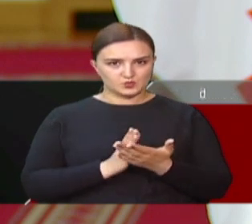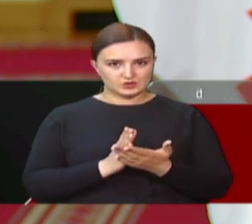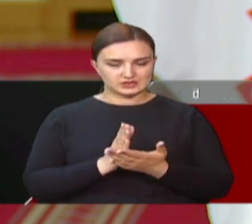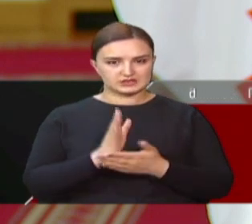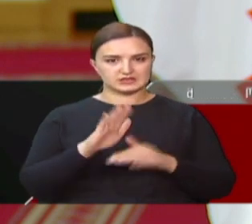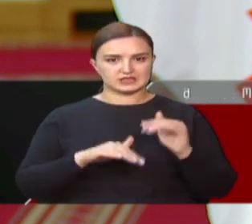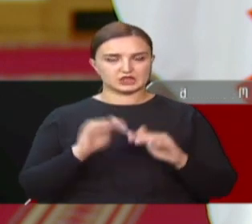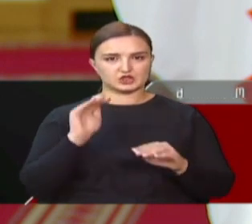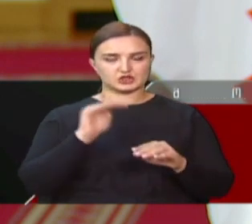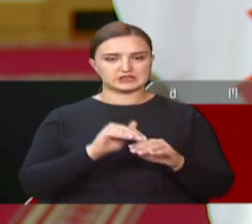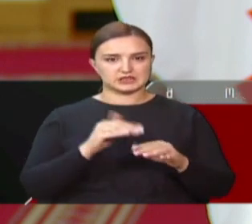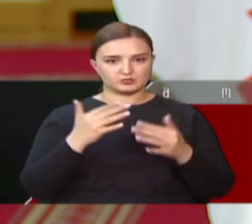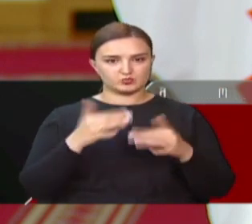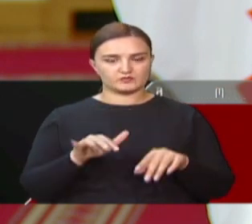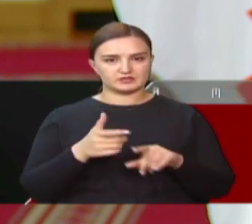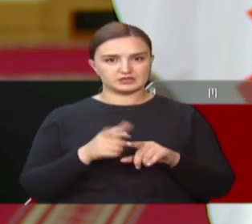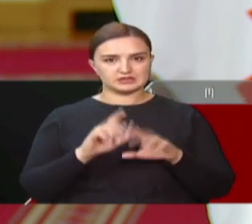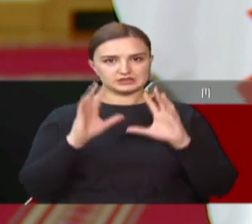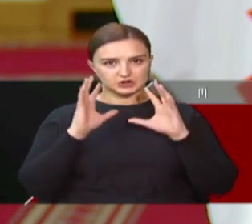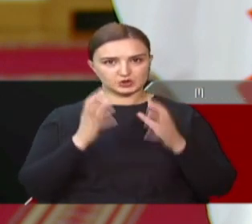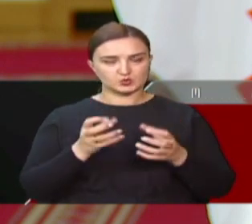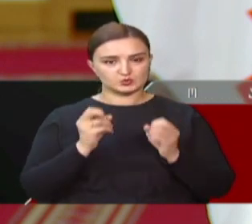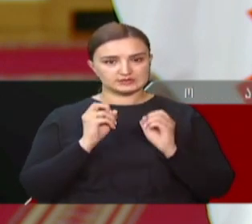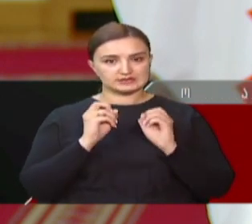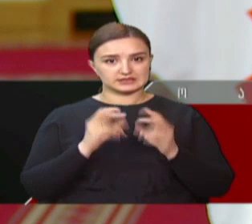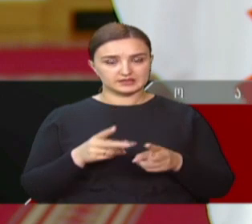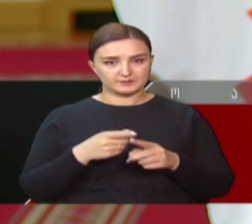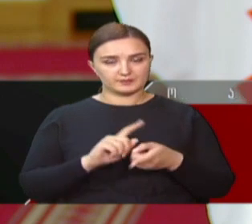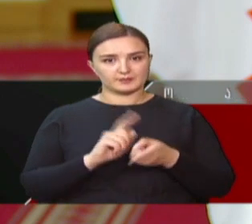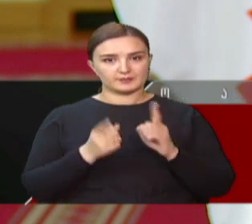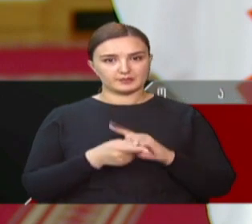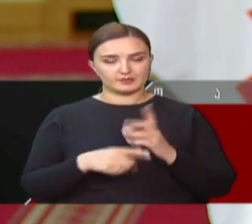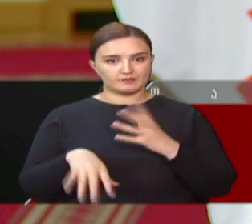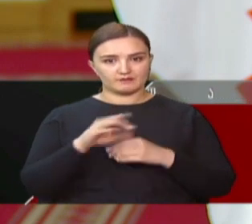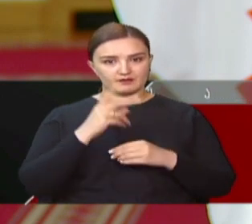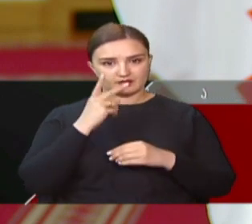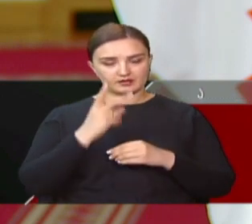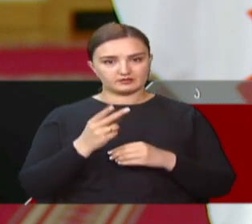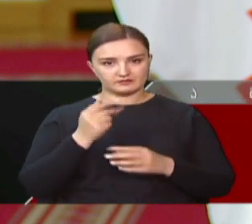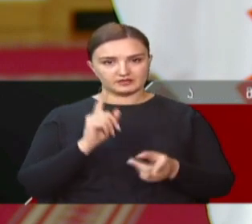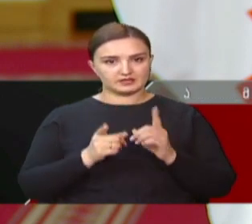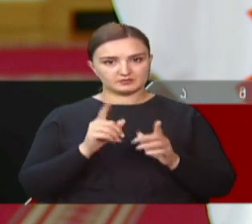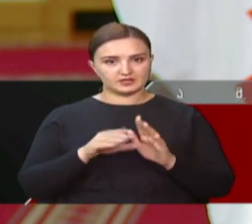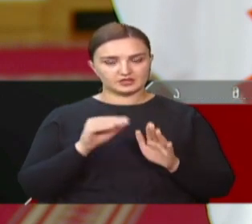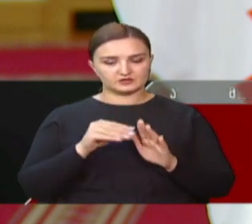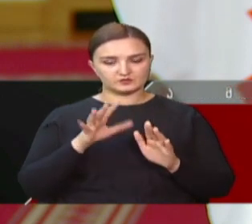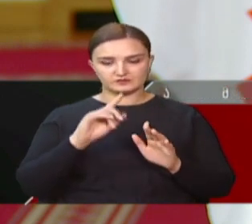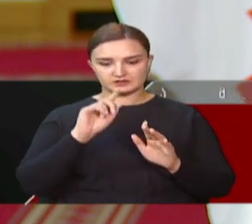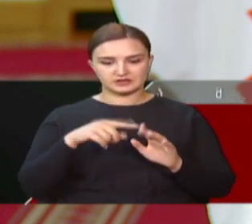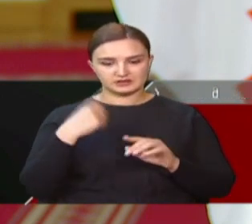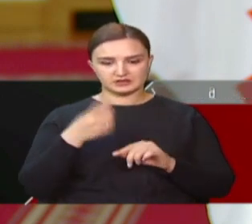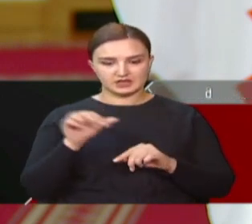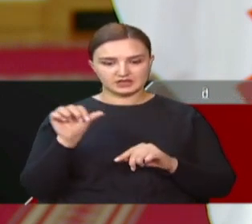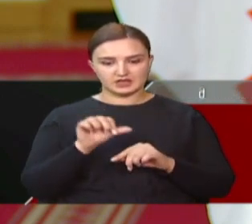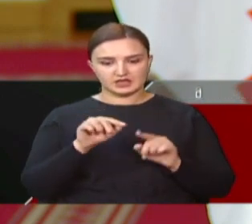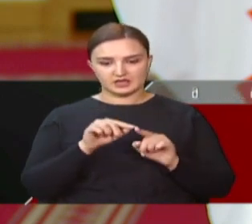აი ხელშესახები უკვე ძალიან სერიოზული საფრთხე, აი ამის მაგივრად ხედავს მართლაც არჩევნებამდე წელიწადნახევარი